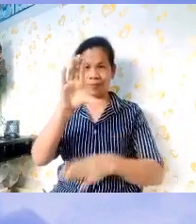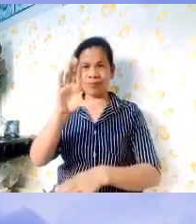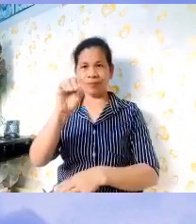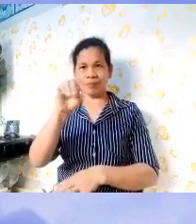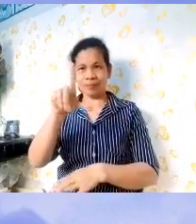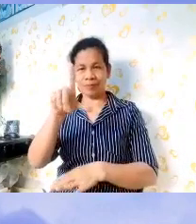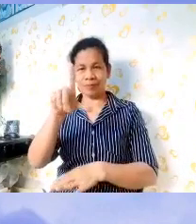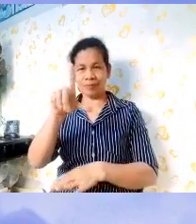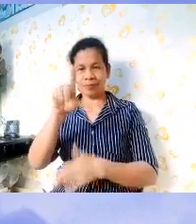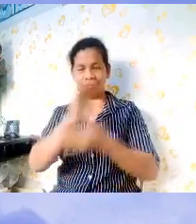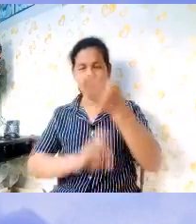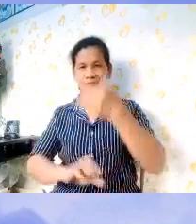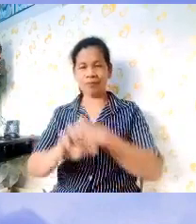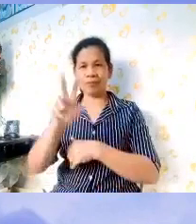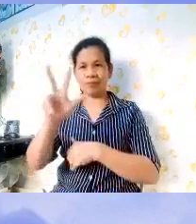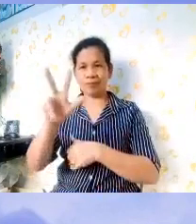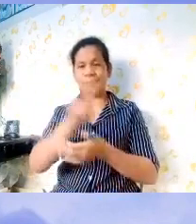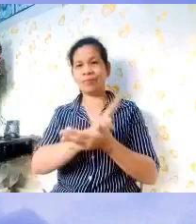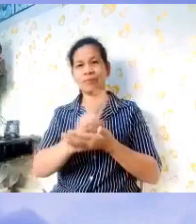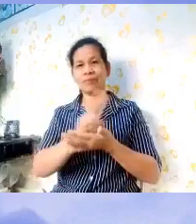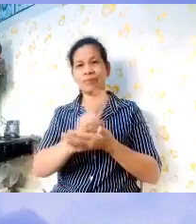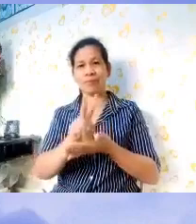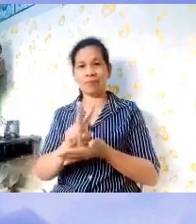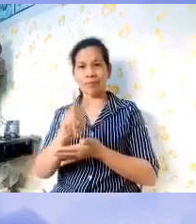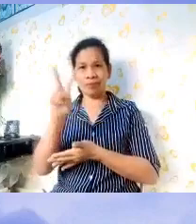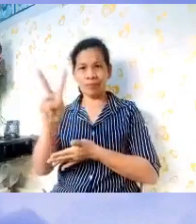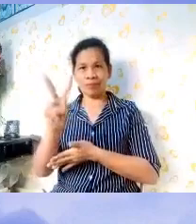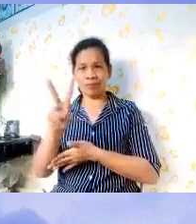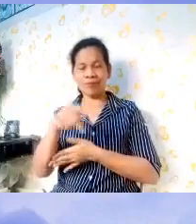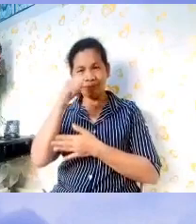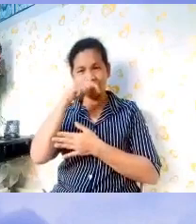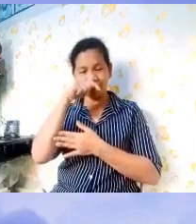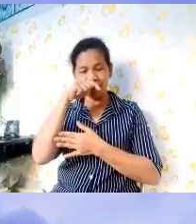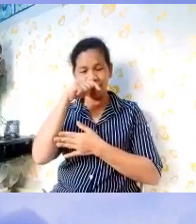3:2. Gusto ko po itong basahin sa Tagalog. Sabi po dito,